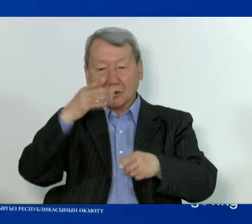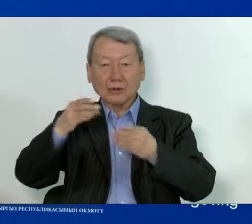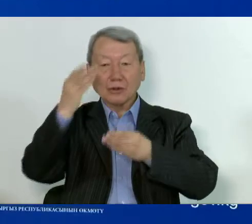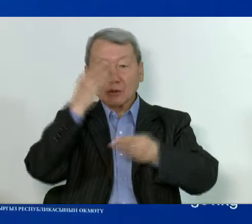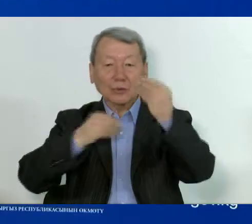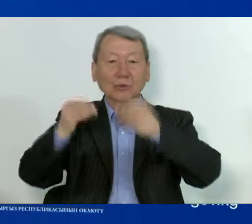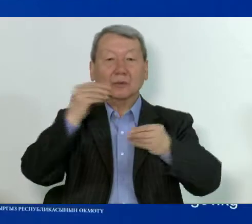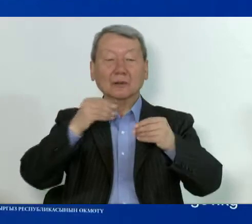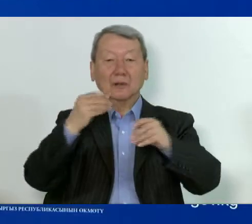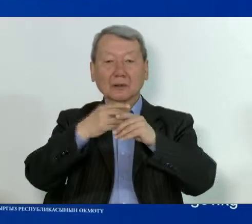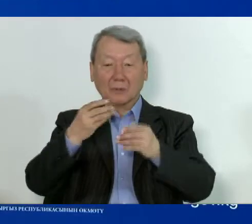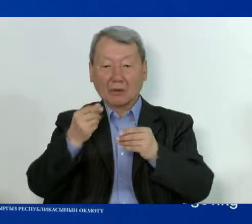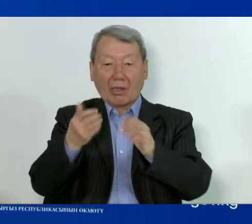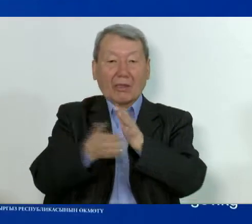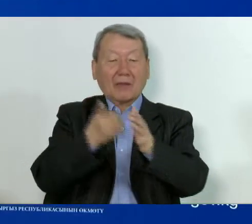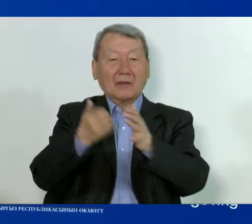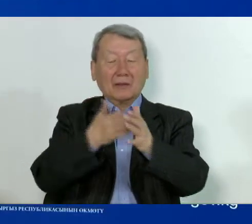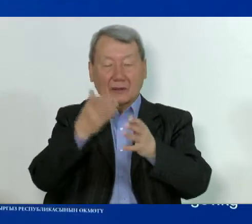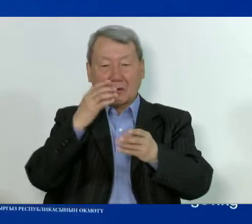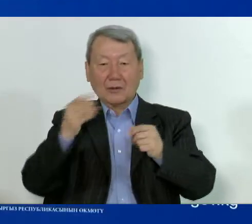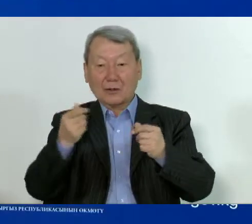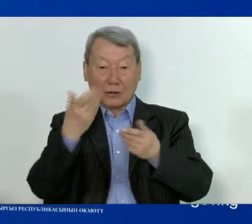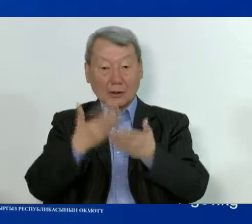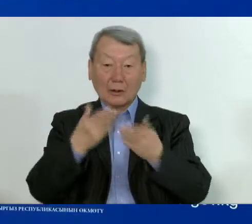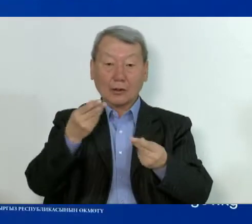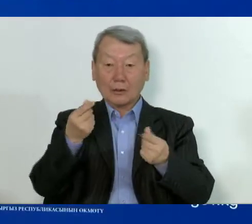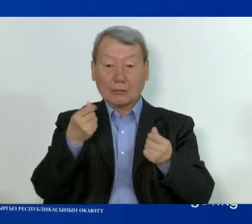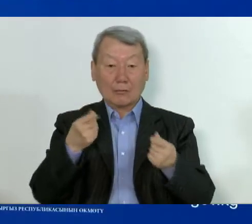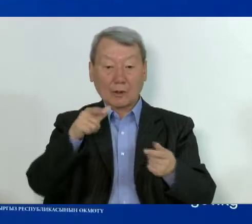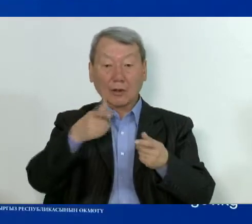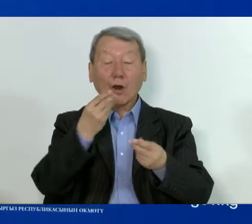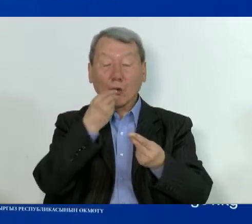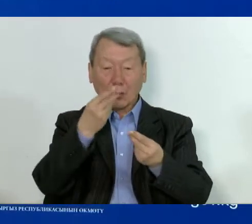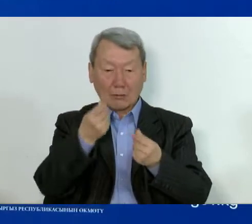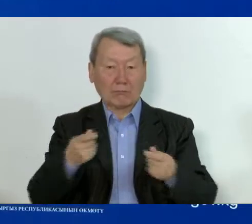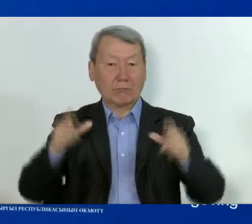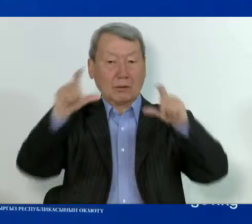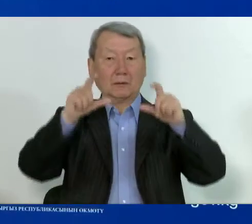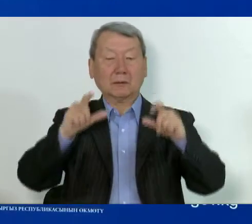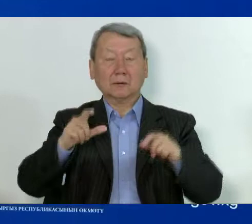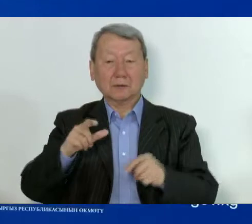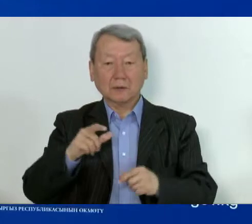искусственно создаваемого дефицита, а также завышения цен на товары социально значимой группы